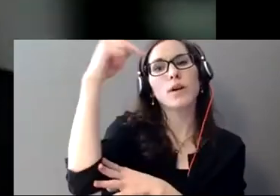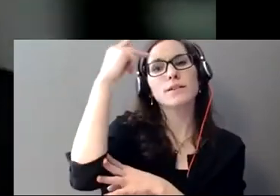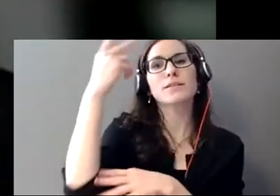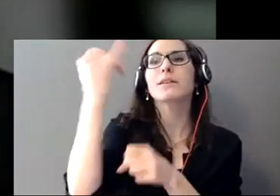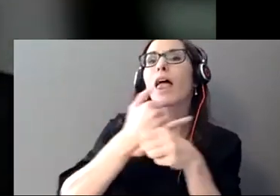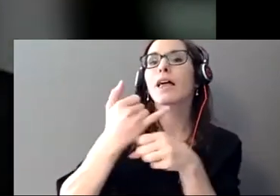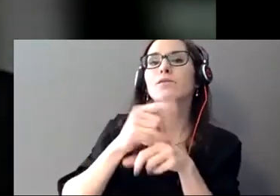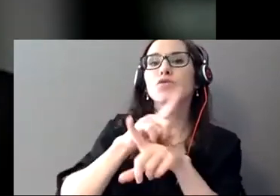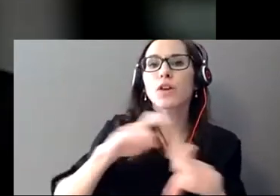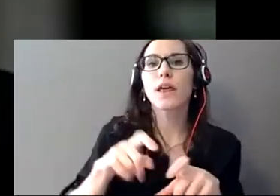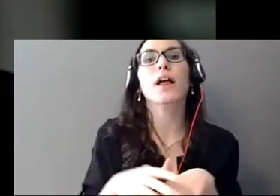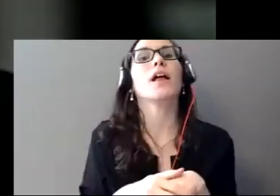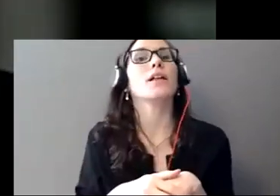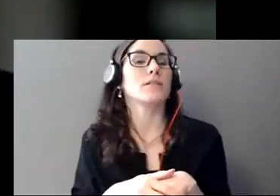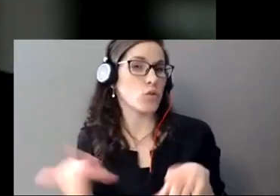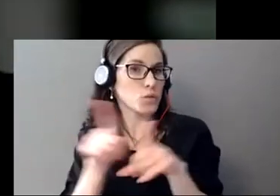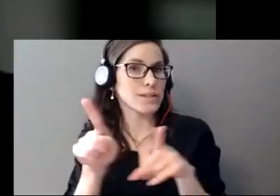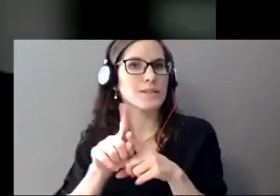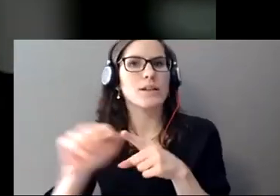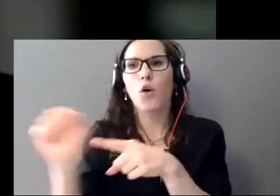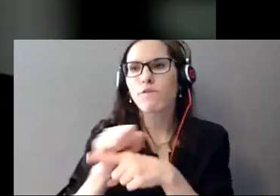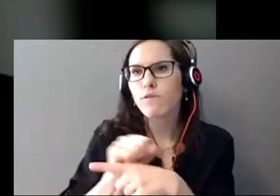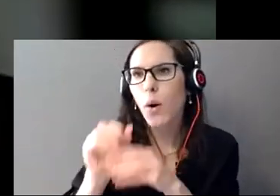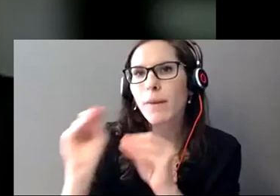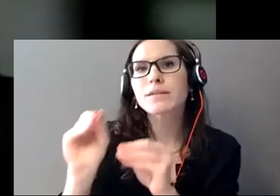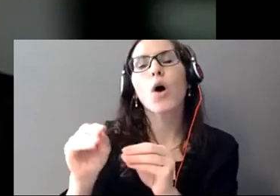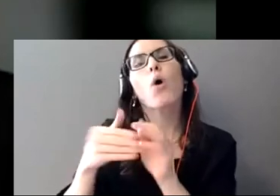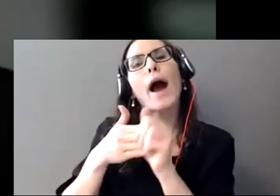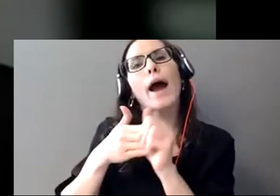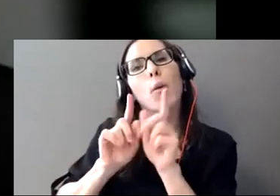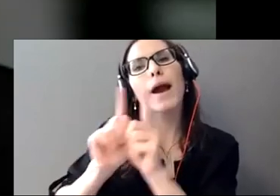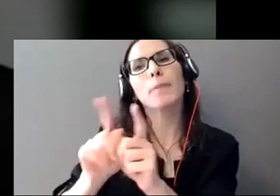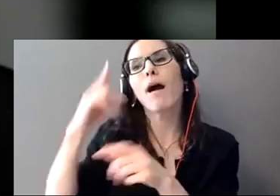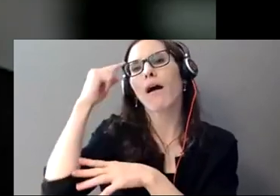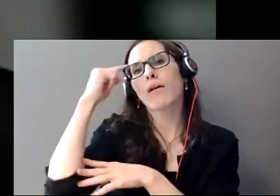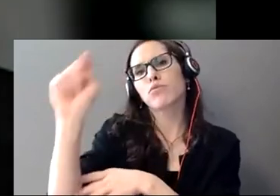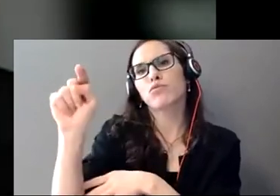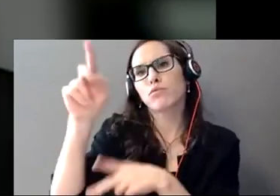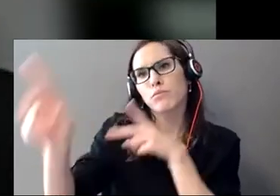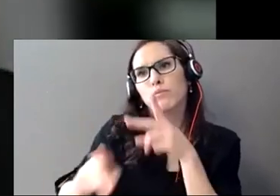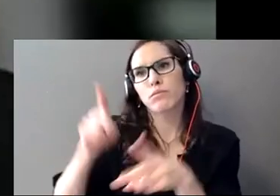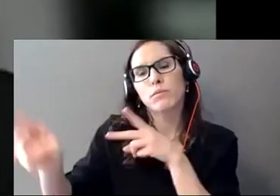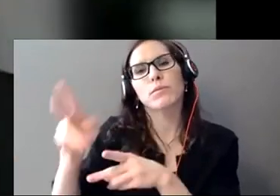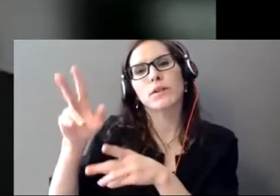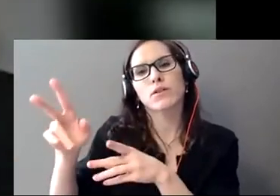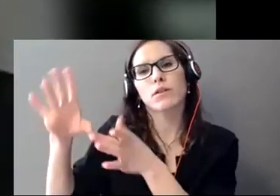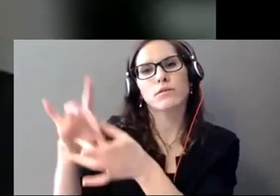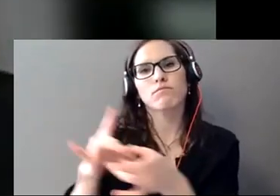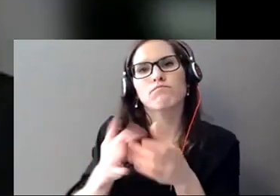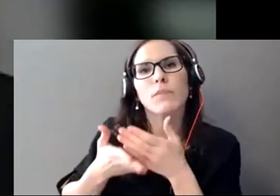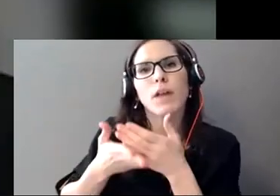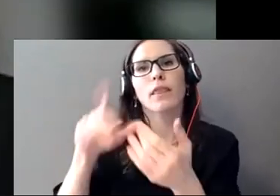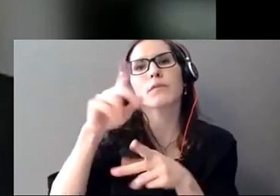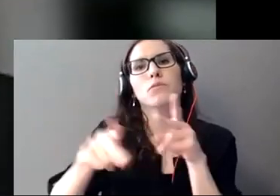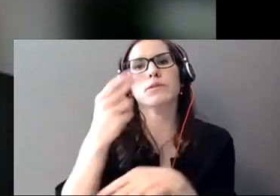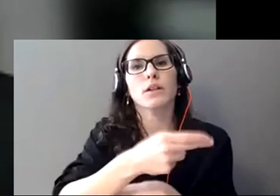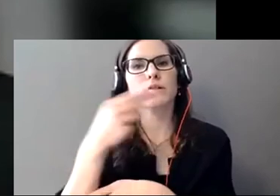mais aussi la formation et l'accompagnement de les publics en situation dans le handicap. Ce sont des recherches qui accordent une place particulièrement